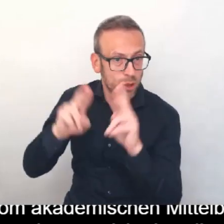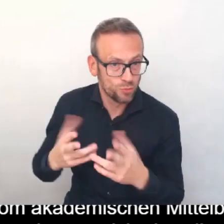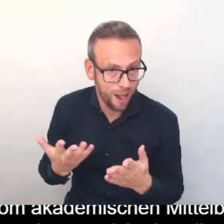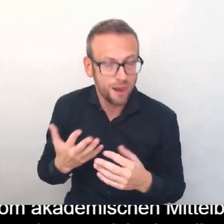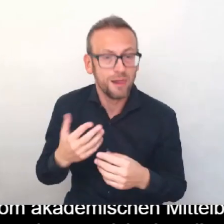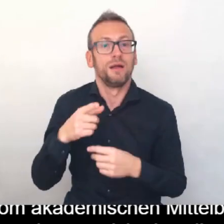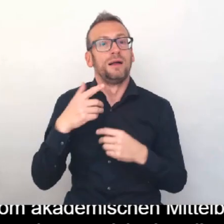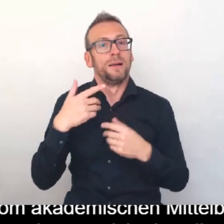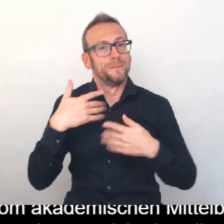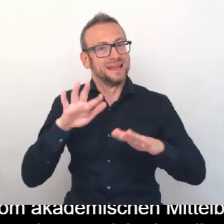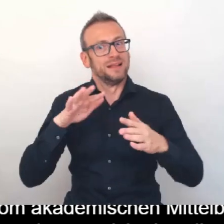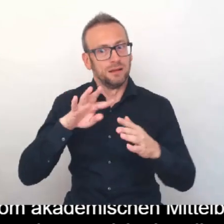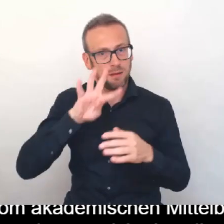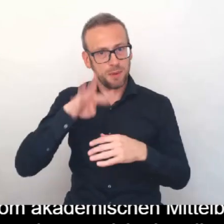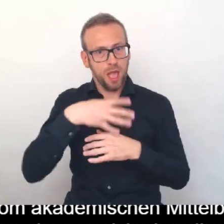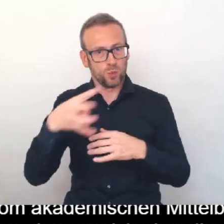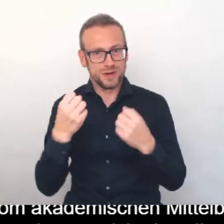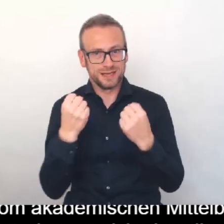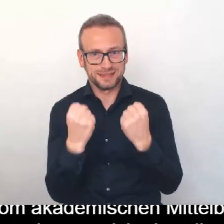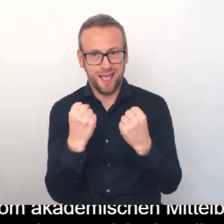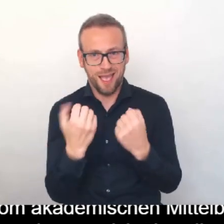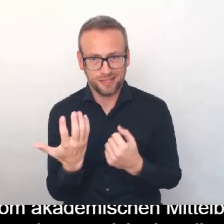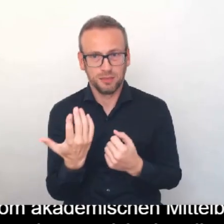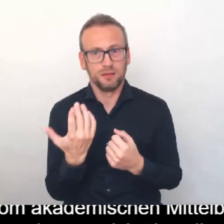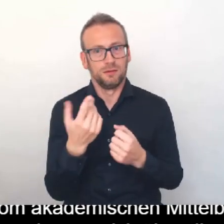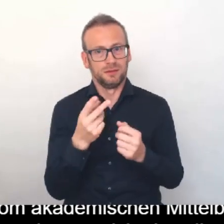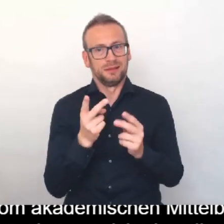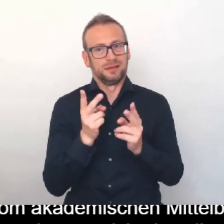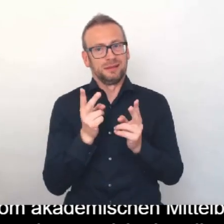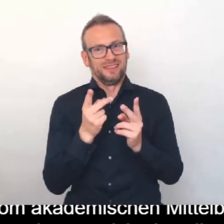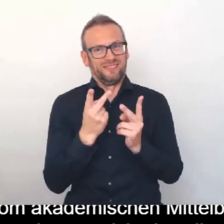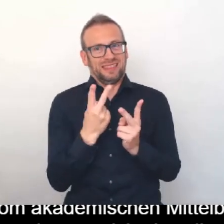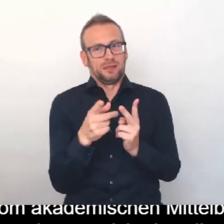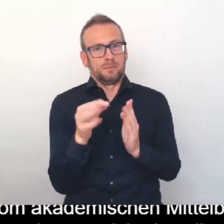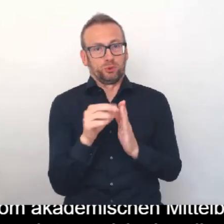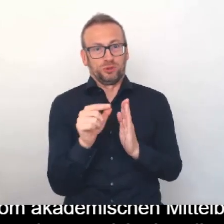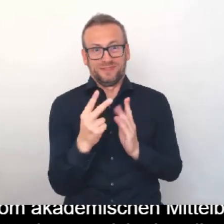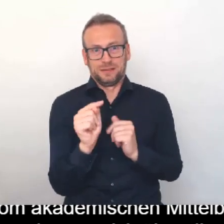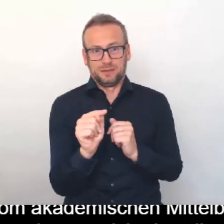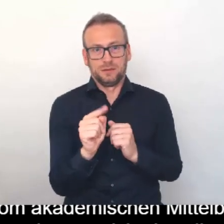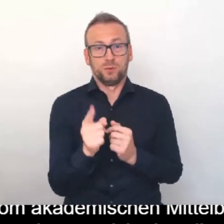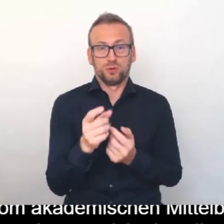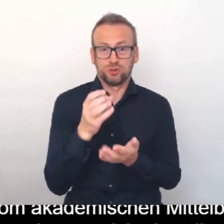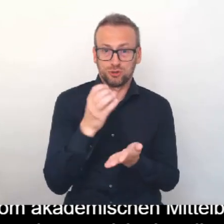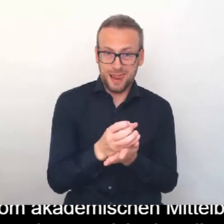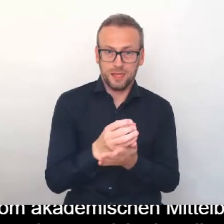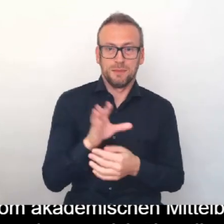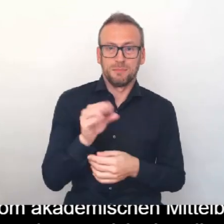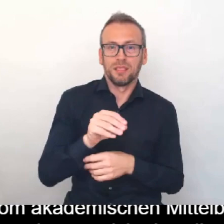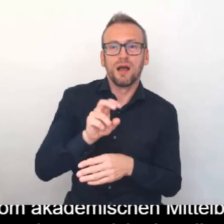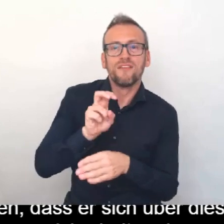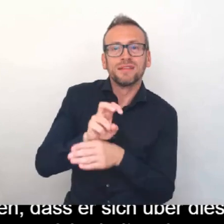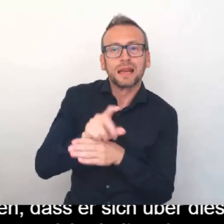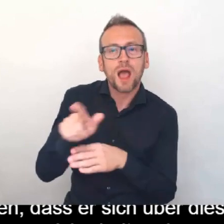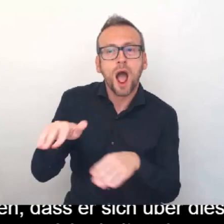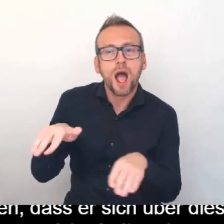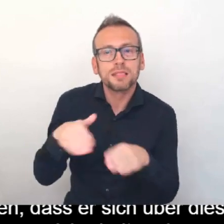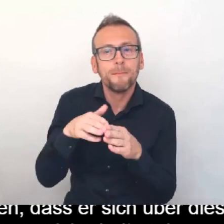Stück Sicherheit zu bieten. Neben dem, dass wir natürlich aus den Hochschulen aus diesen Wumms auch für die wirtschaftliche Entwicklung haben möchten.